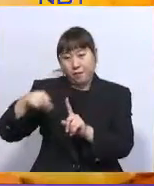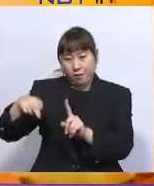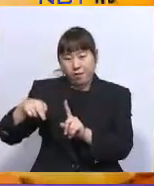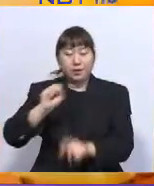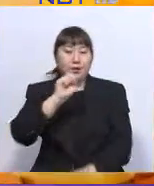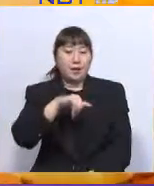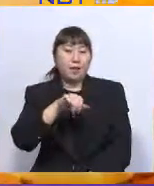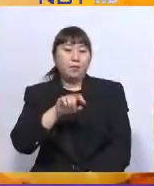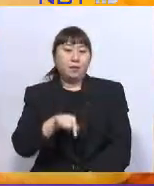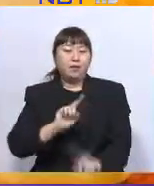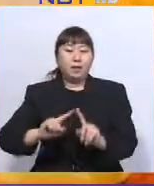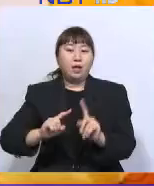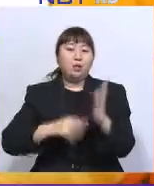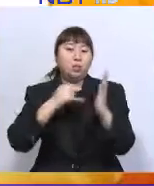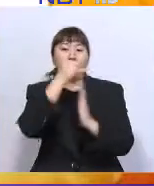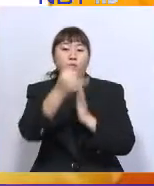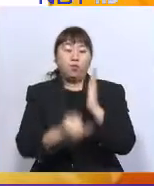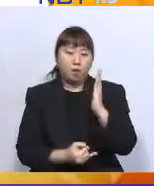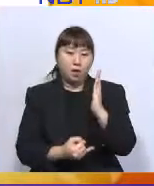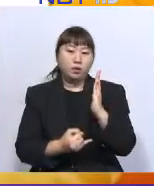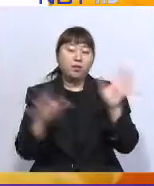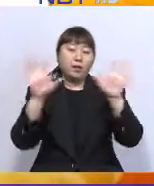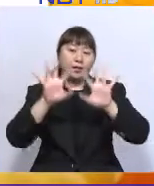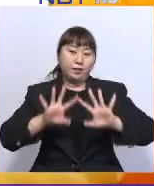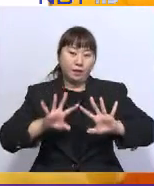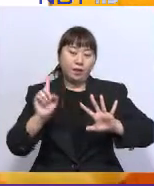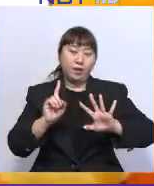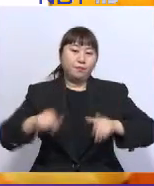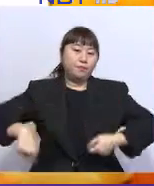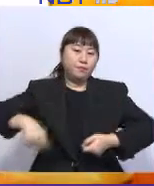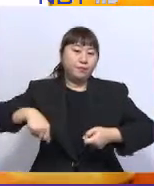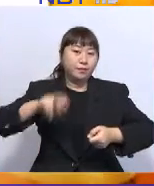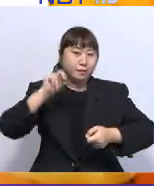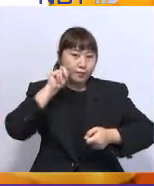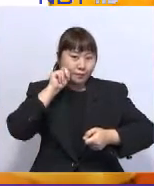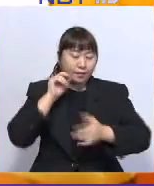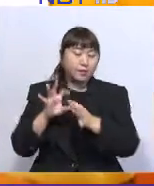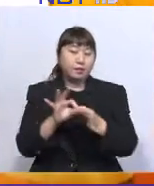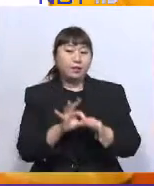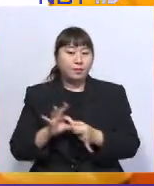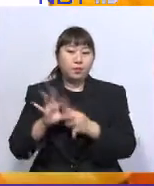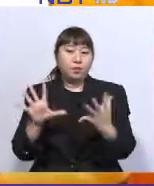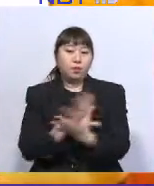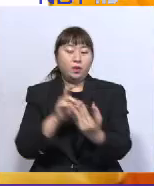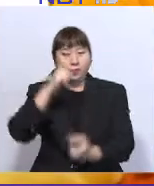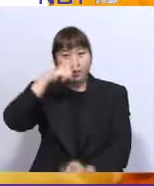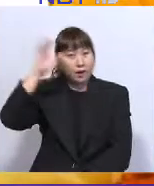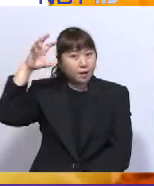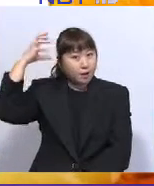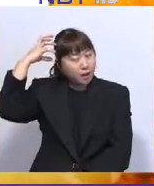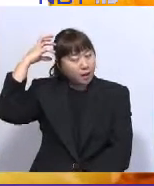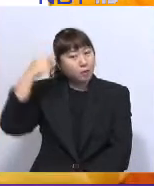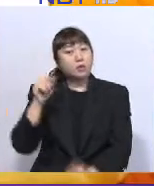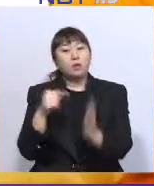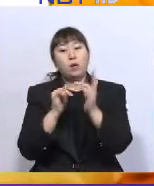ควร์ส่วนภูมิภาคเป็นงานสงกรานต์อาเซียนได้แก่งานประเพณีสงกรานต์สารสัมพันธ์วัฒนธรรมไทยลาวที่อำเภอนาแห้